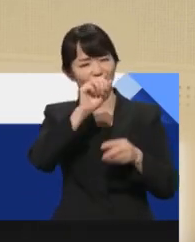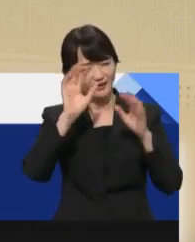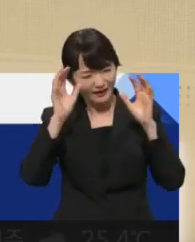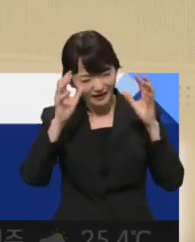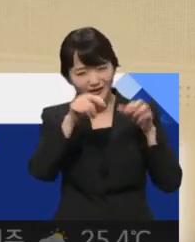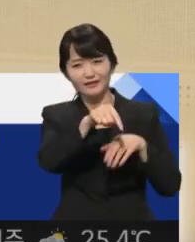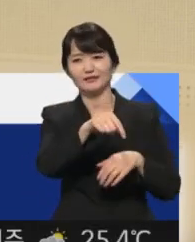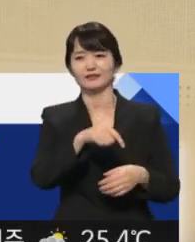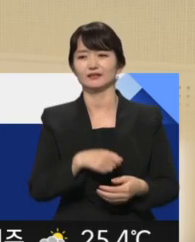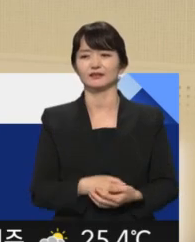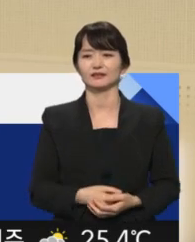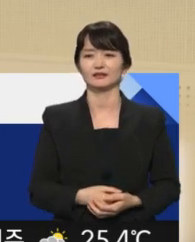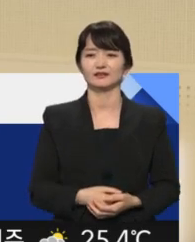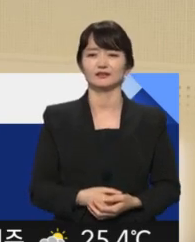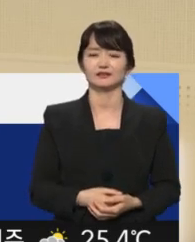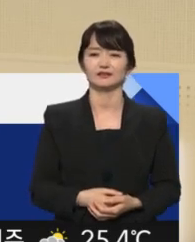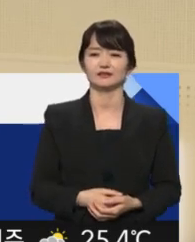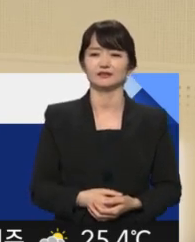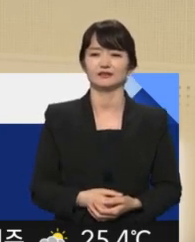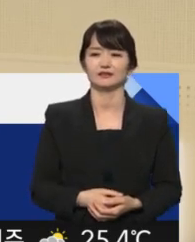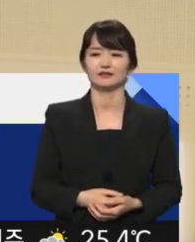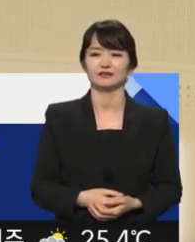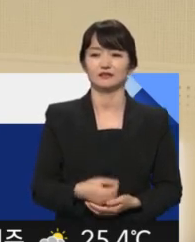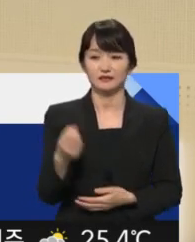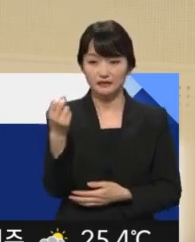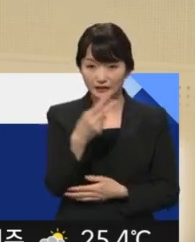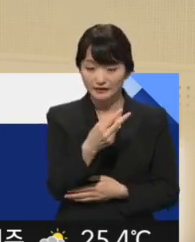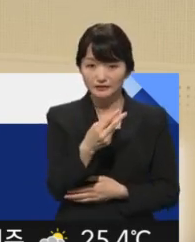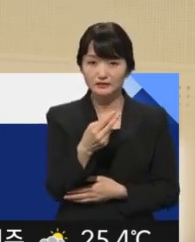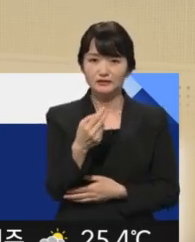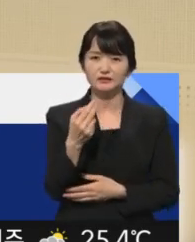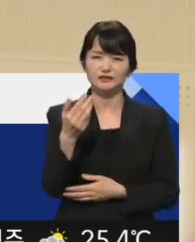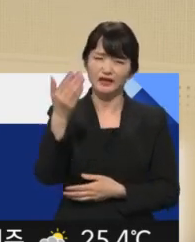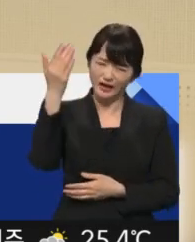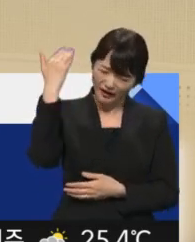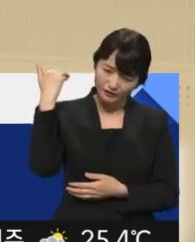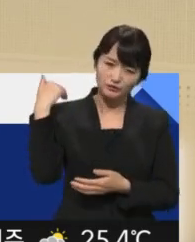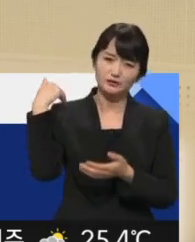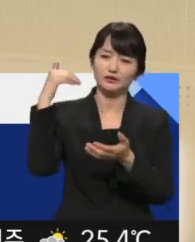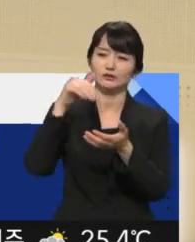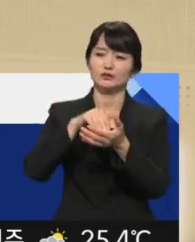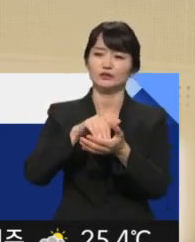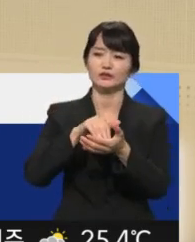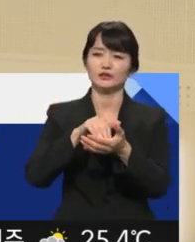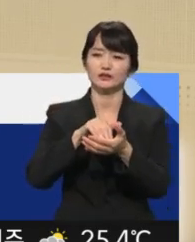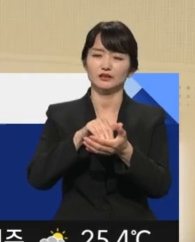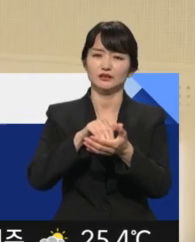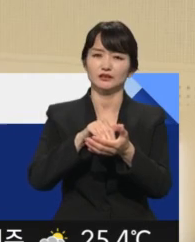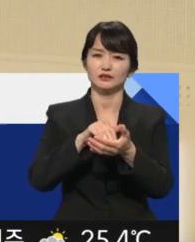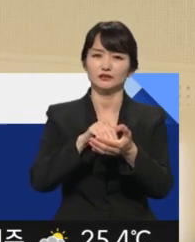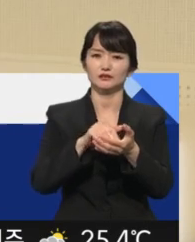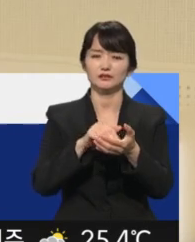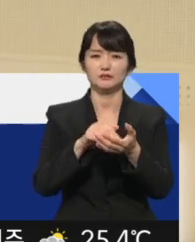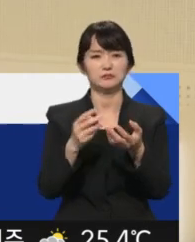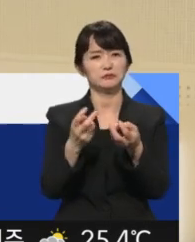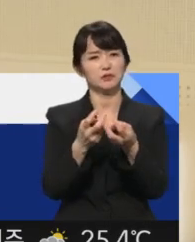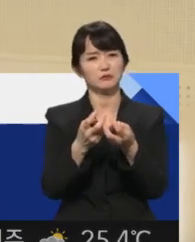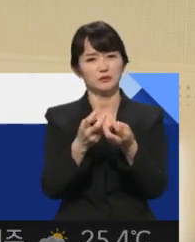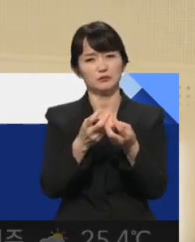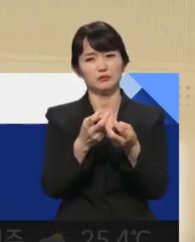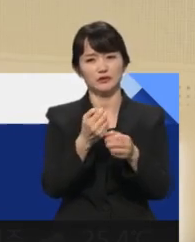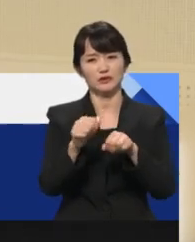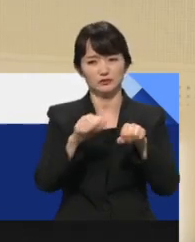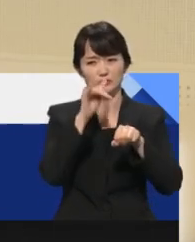하고 예. 그런 주장들 하면서 다시 과거로 돌아가는 어떤 그런 프레임을 만들려고 하고 있지 않습니까? 뭐 개인의